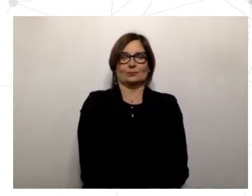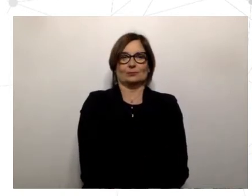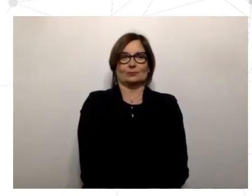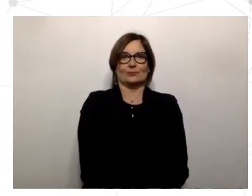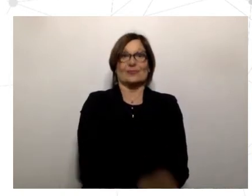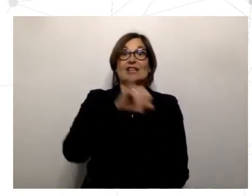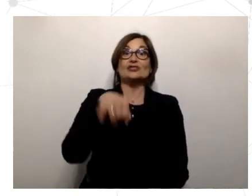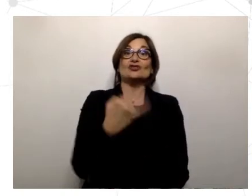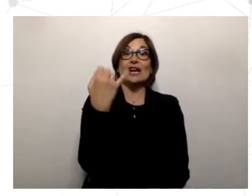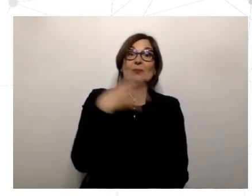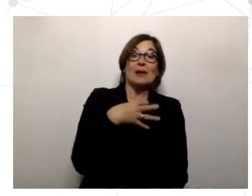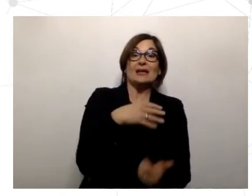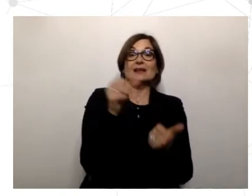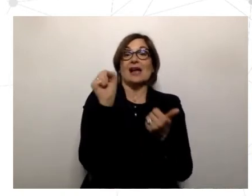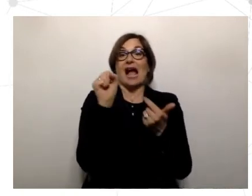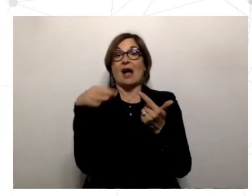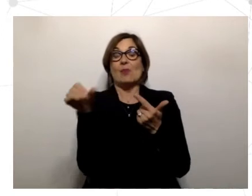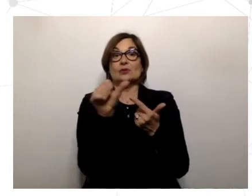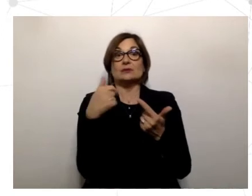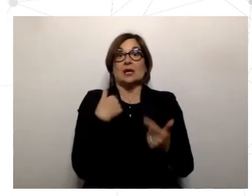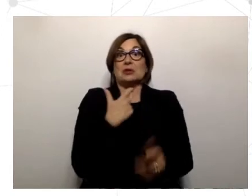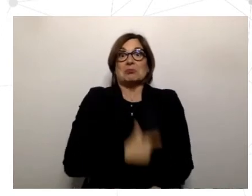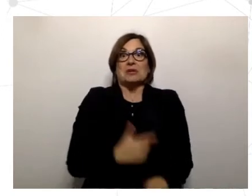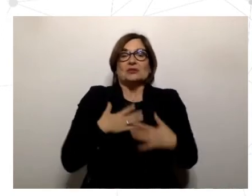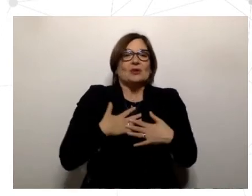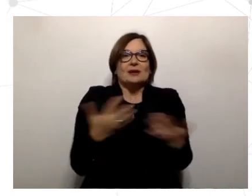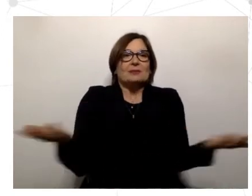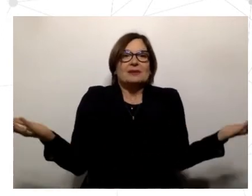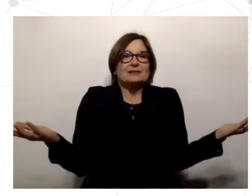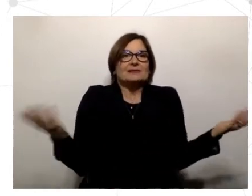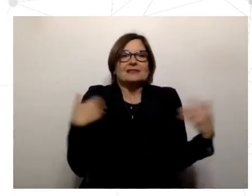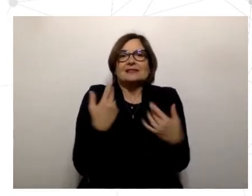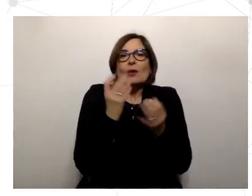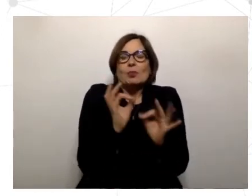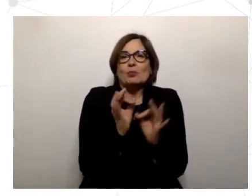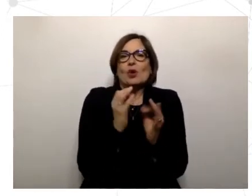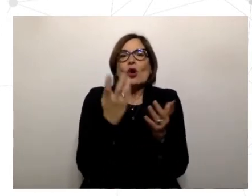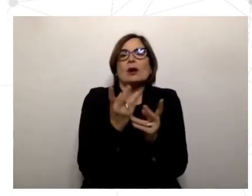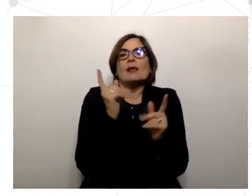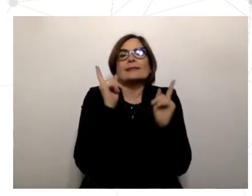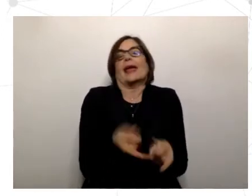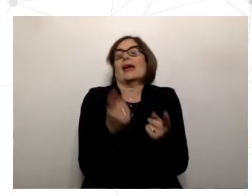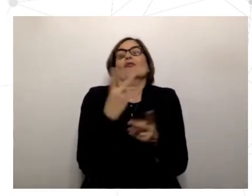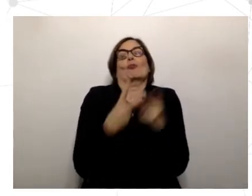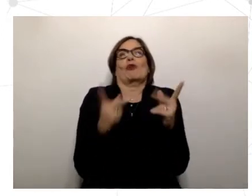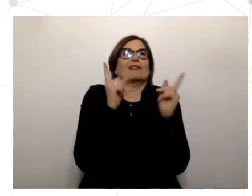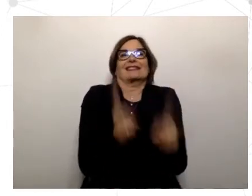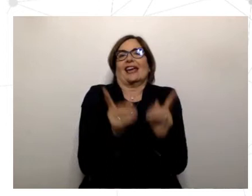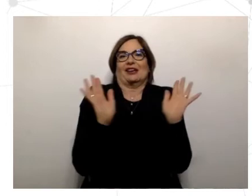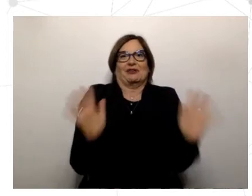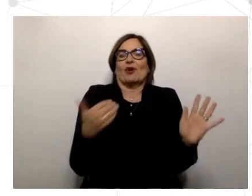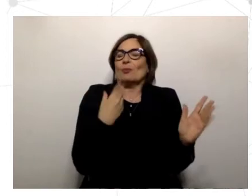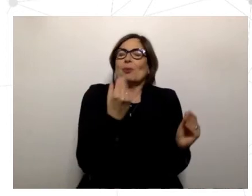Jarnail, Amos, veramente io personalmente non vedo proprio l'ora di poterlo provare. Sono